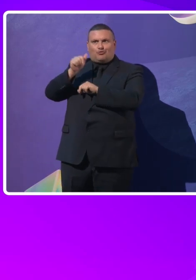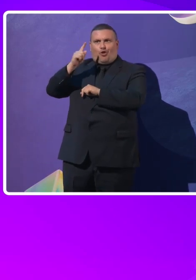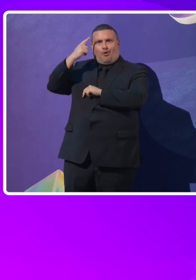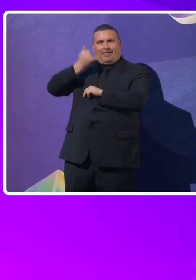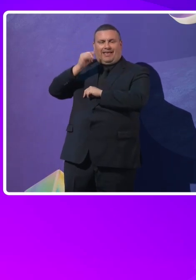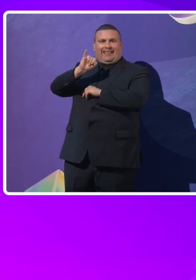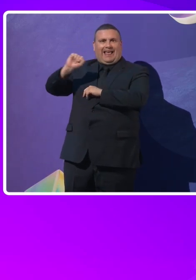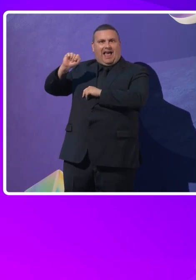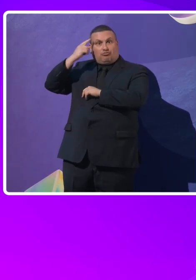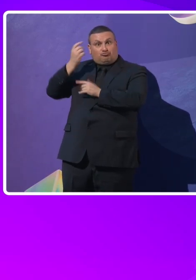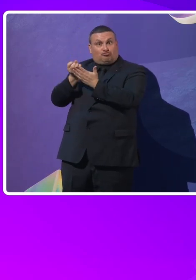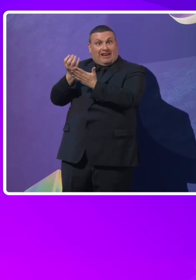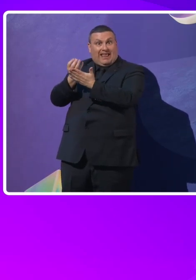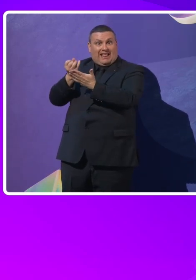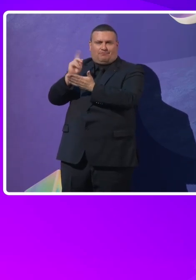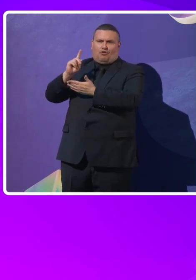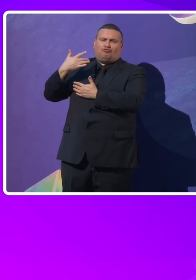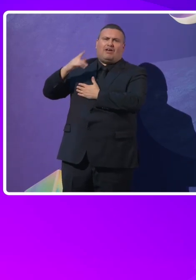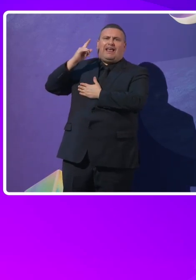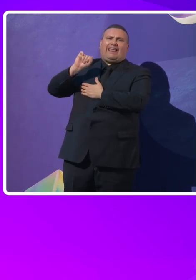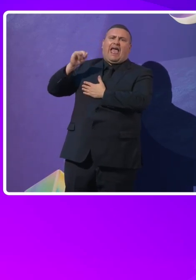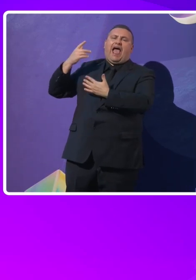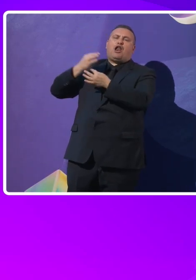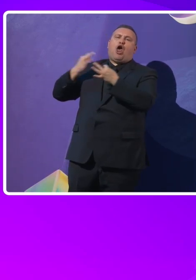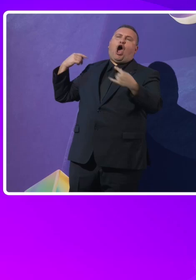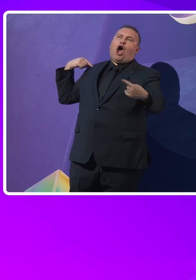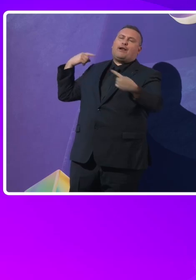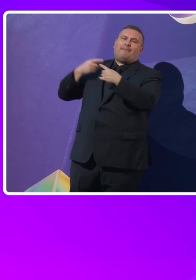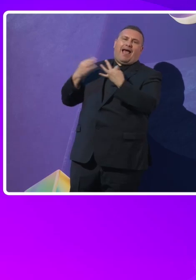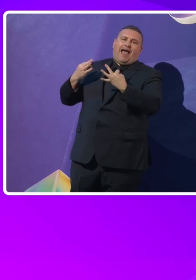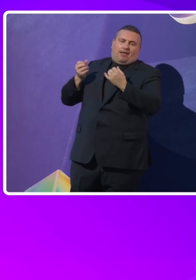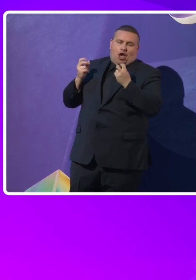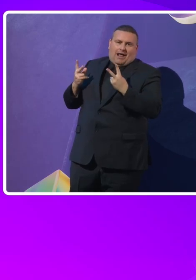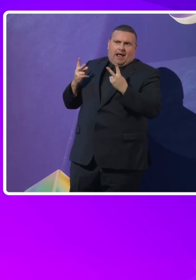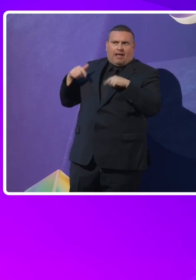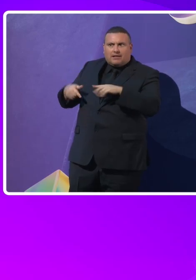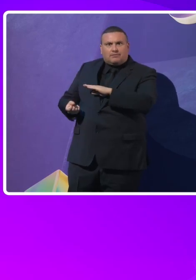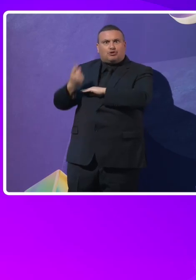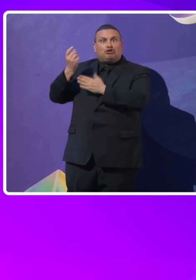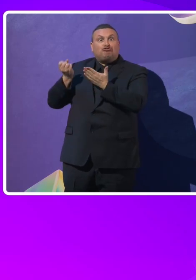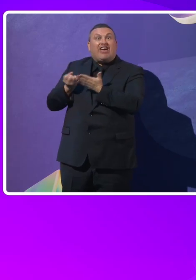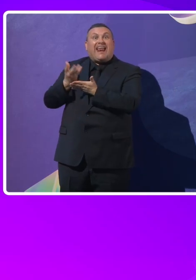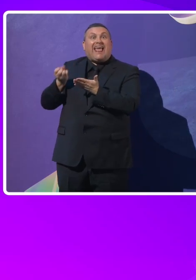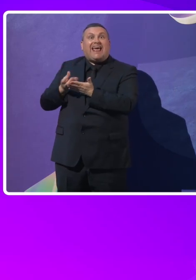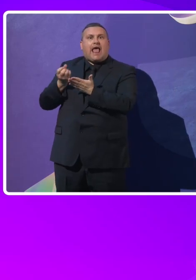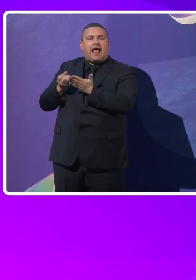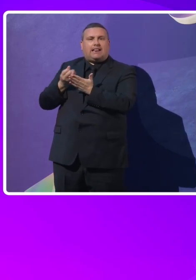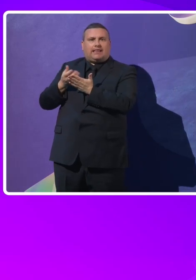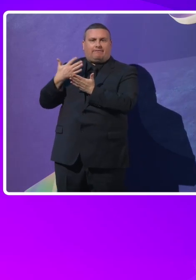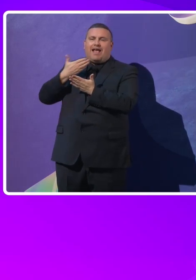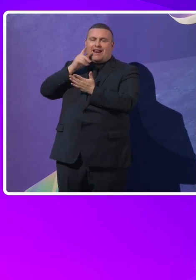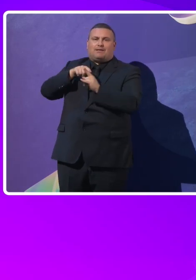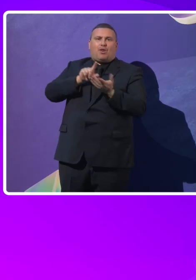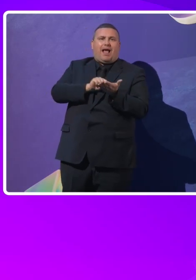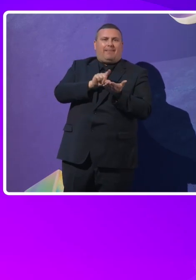tradizionale ci ha accompagnato per tanti anni adesso grazie alla Gi di VII sta tornando diciamo anche all'interno delle applicazioni e grazie a